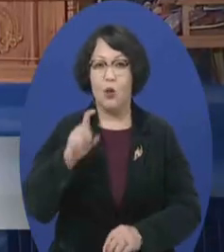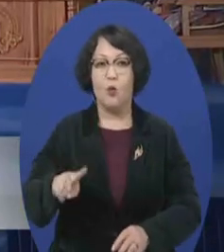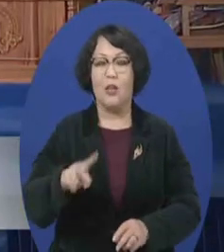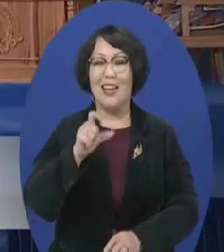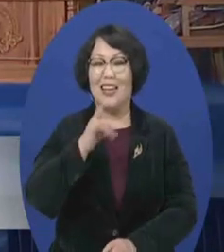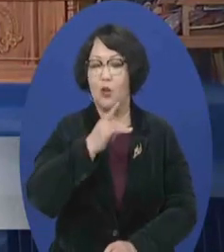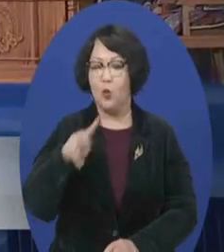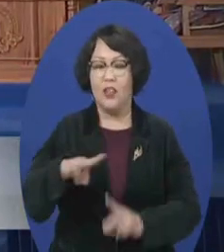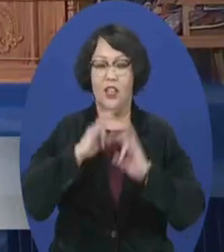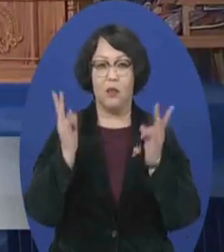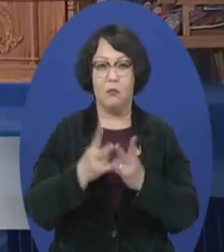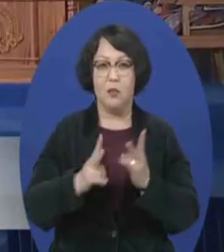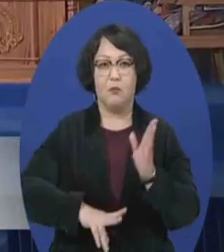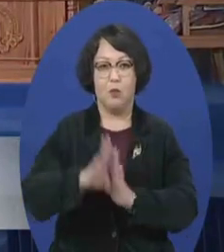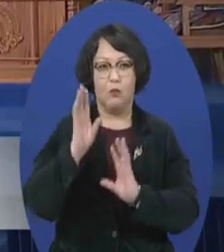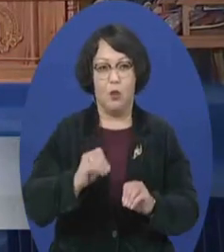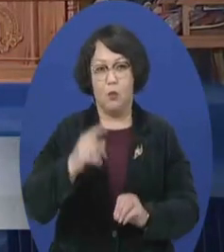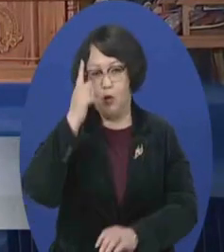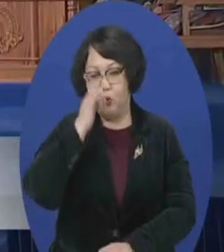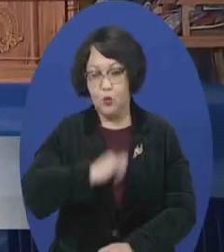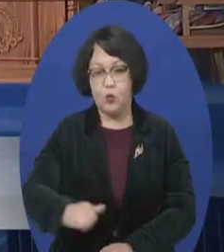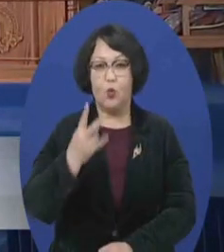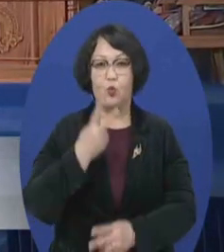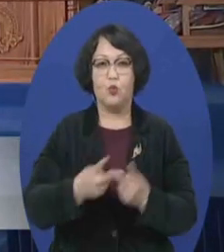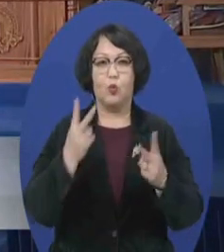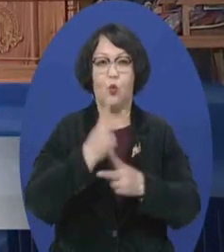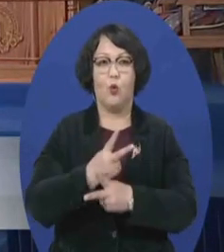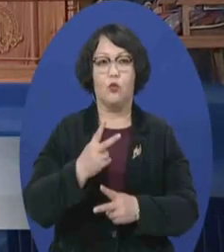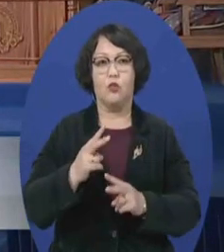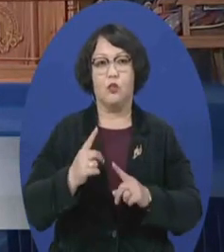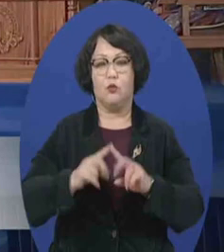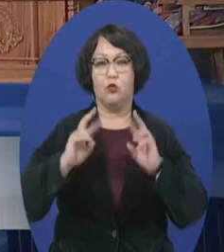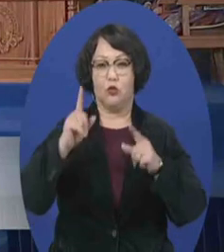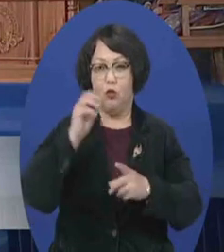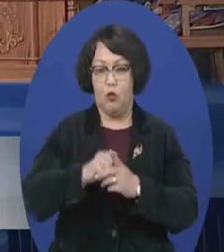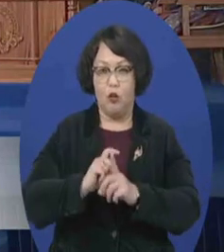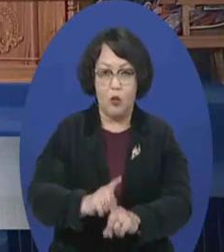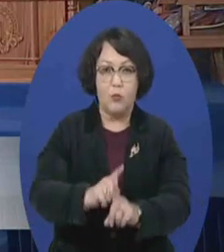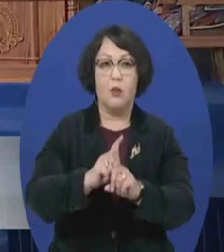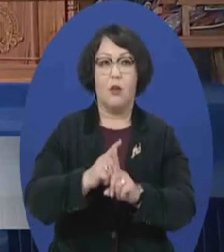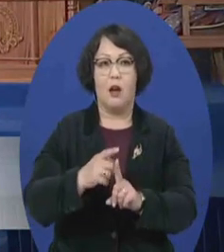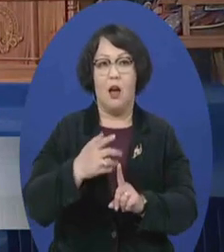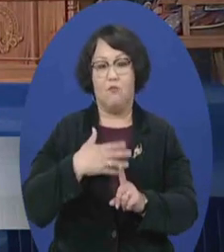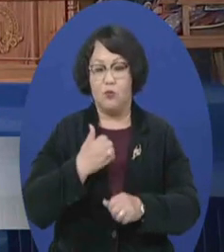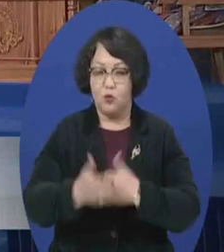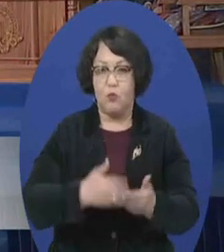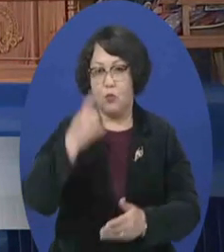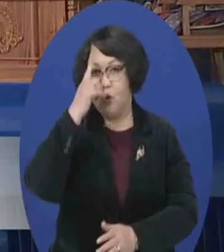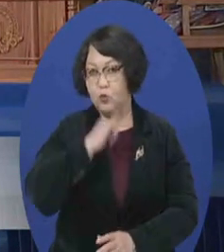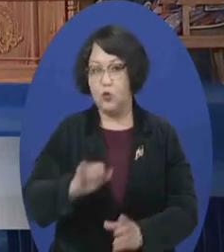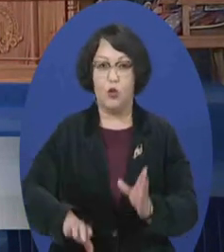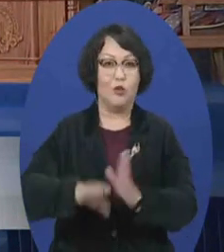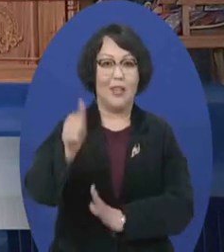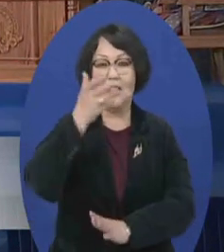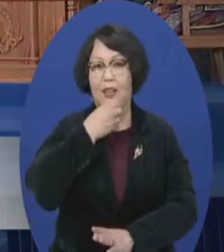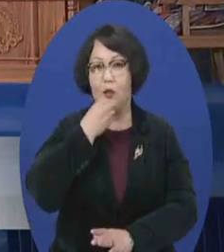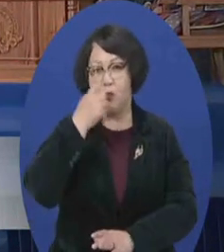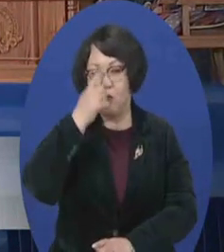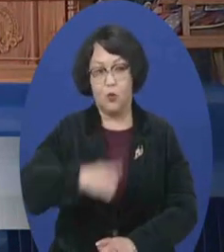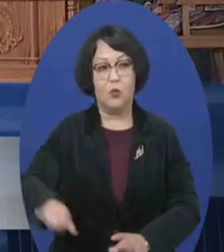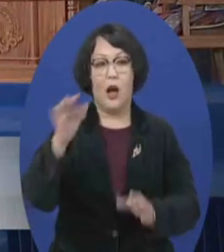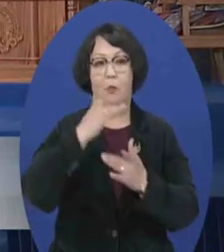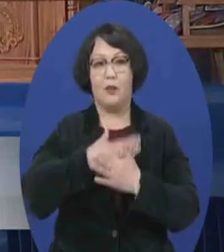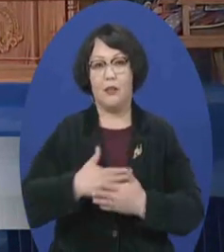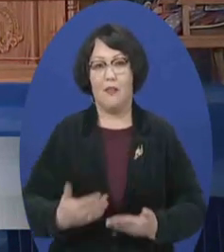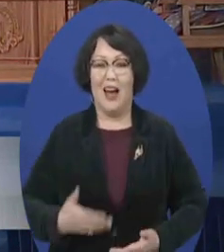төлөвшүүлэх Монгол улсын үндсэн хуульд оруулсан нэмэлт өөрчлөлтийг амлуулан Монгол улсаа хөгжил дэвшилд Монголын ард түмнээ амар амгалан аз